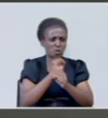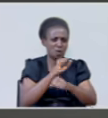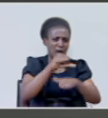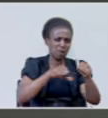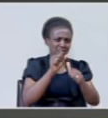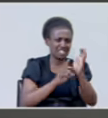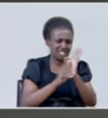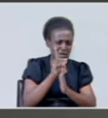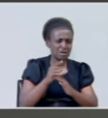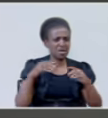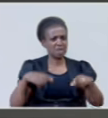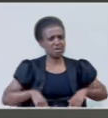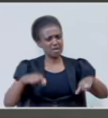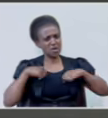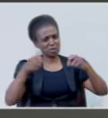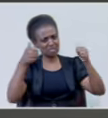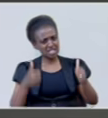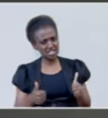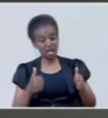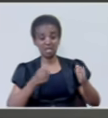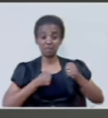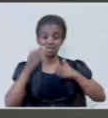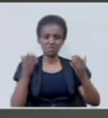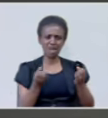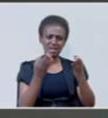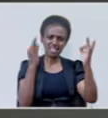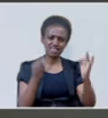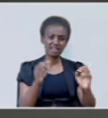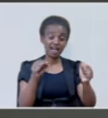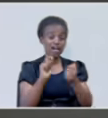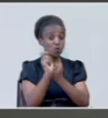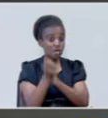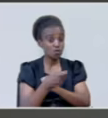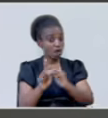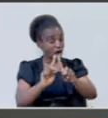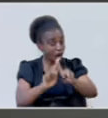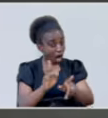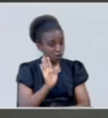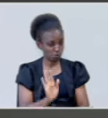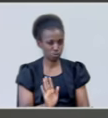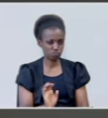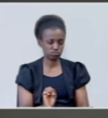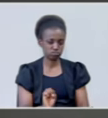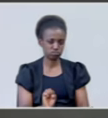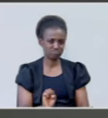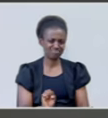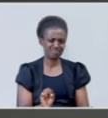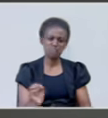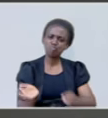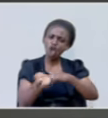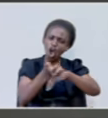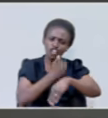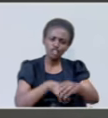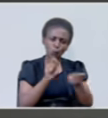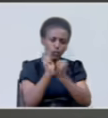social. Beaucoup changera, mais ce n'est pas tout. Au contraire, ça pourrait entraîner de nouveautés pour faire mieux.